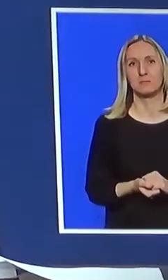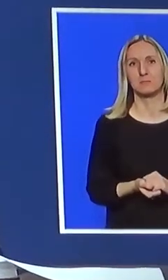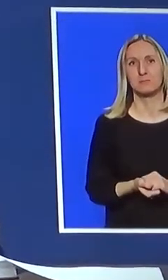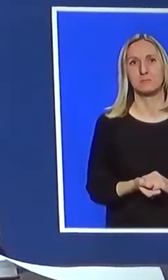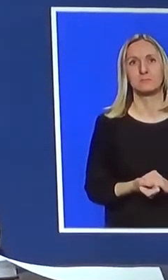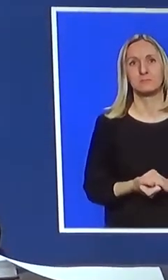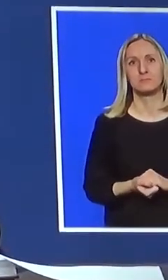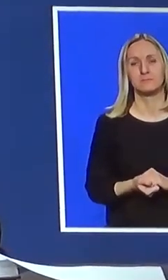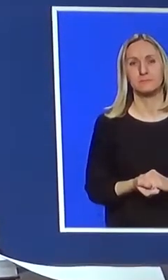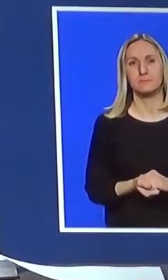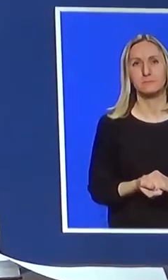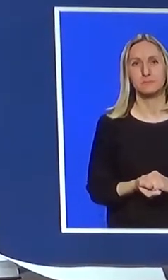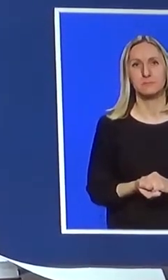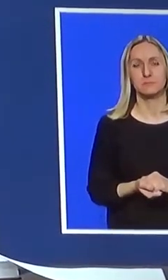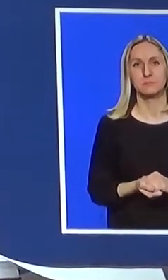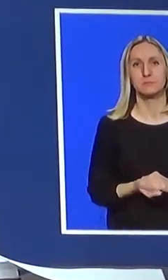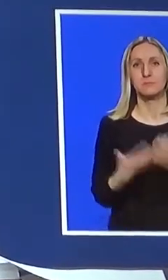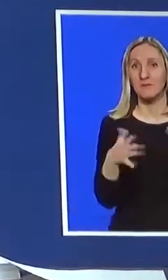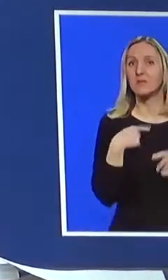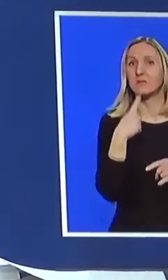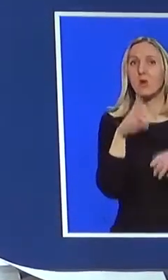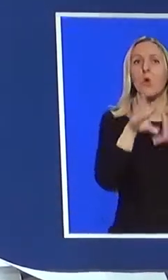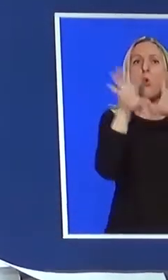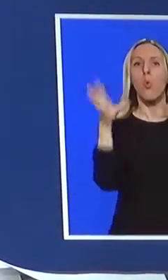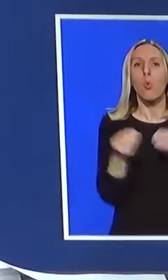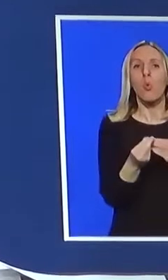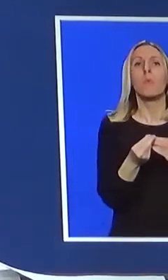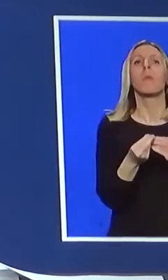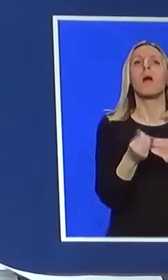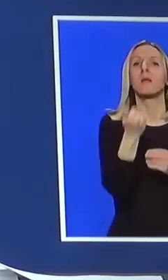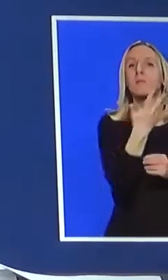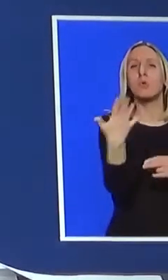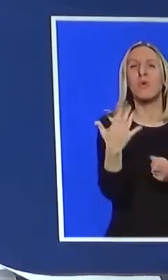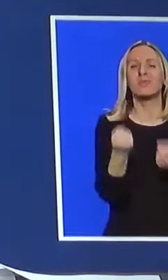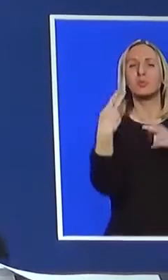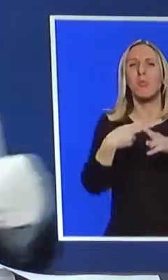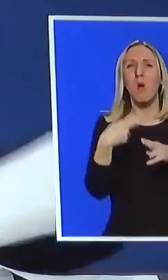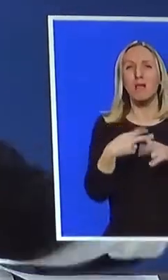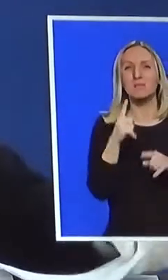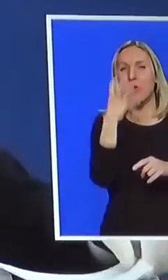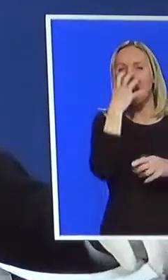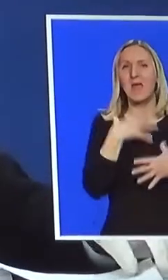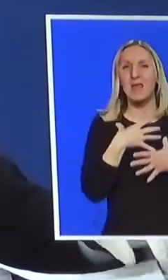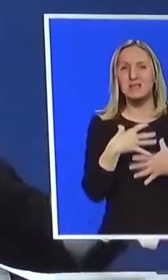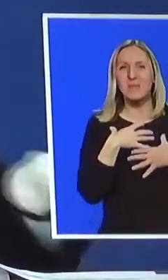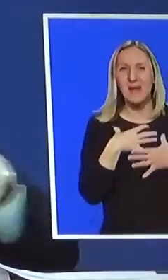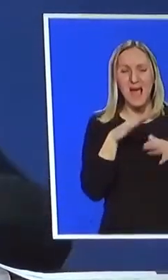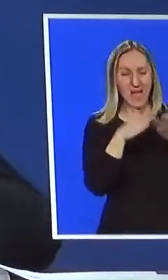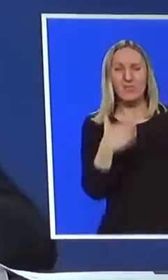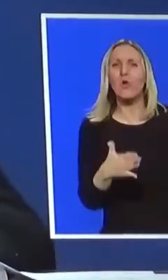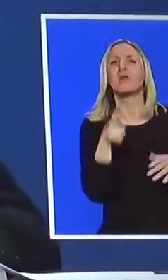Kao što rekao smo, ukupan broj pacijenata na respiratorima je 98. Kad se gleda starosna